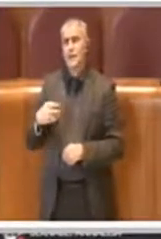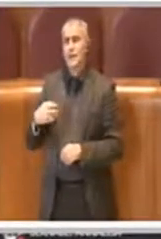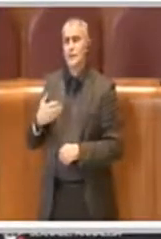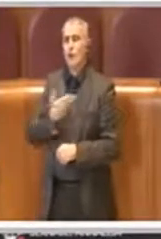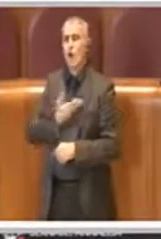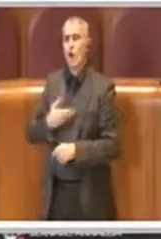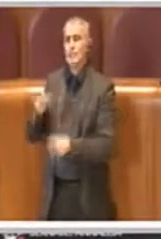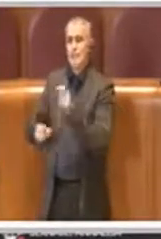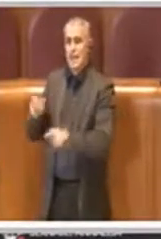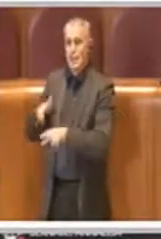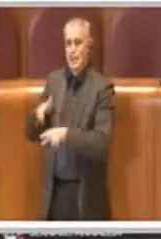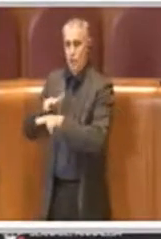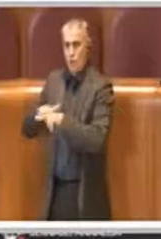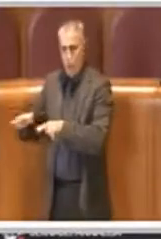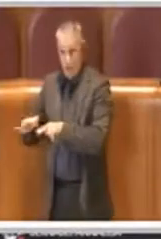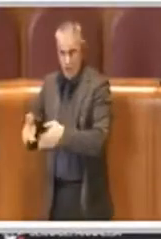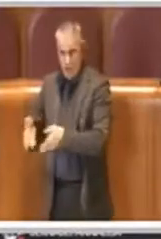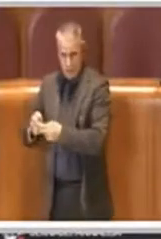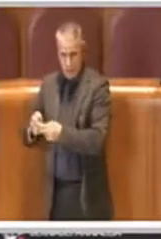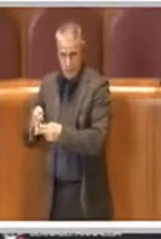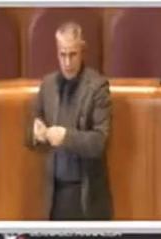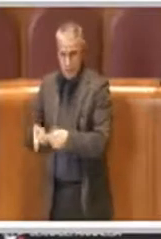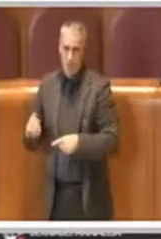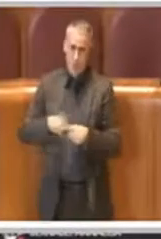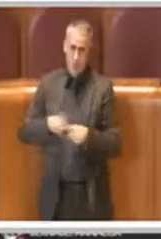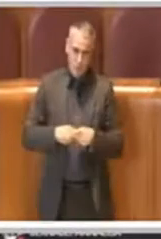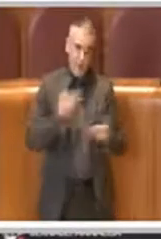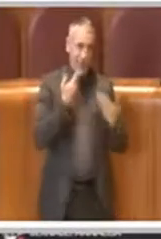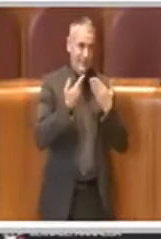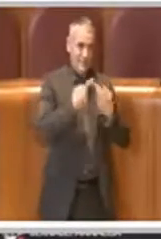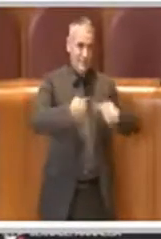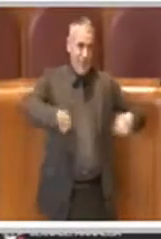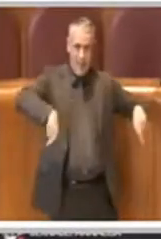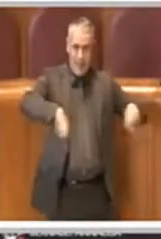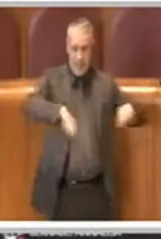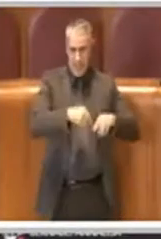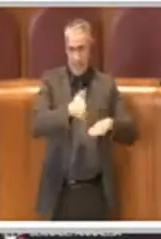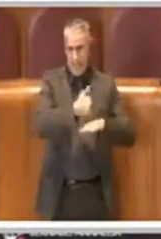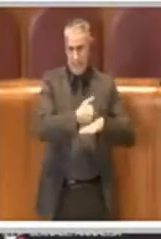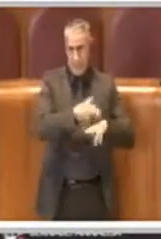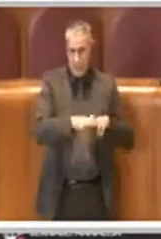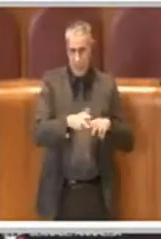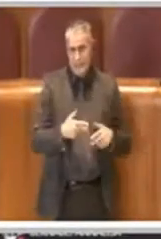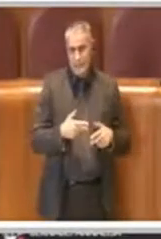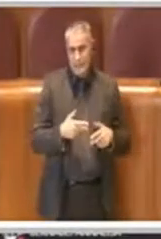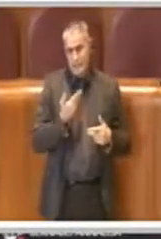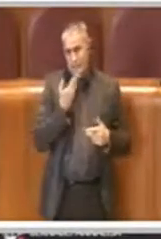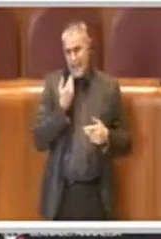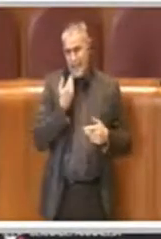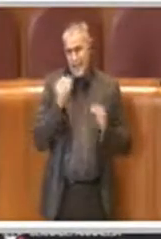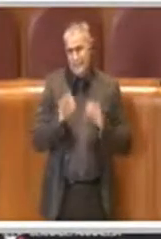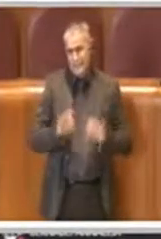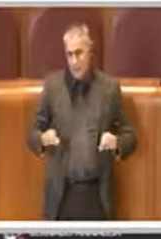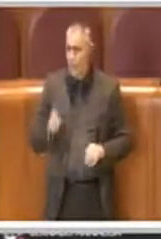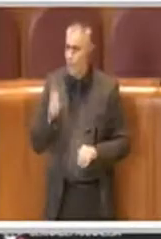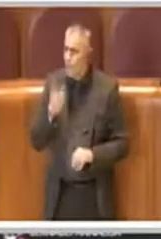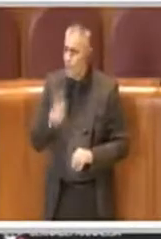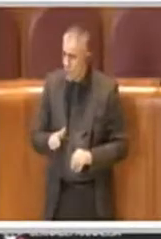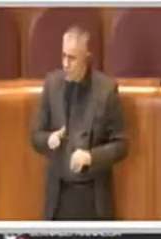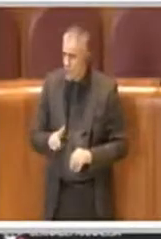tutti, nei confronti dei consiglieri capitolini, nei confronti dell'Assemblea capitolina, perché le vicende, diciamo così,